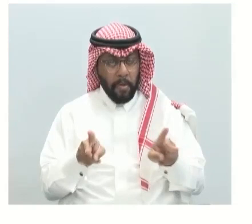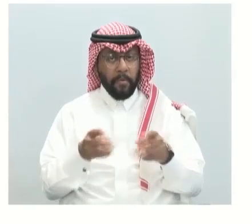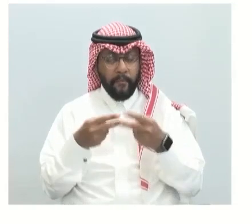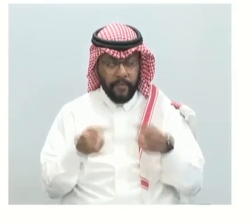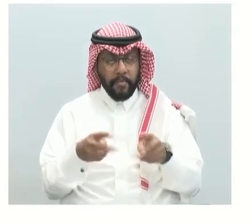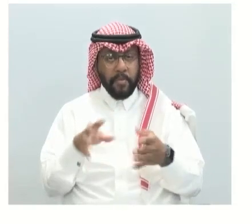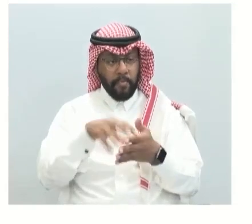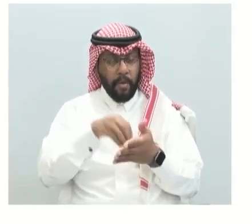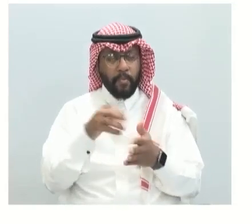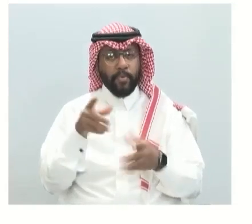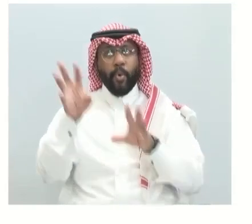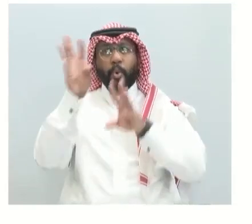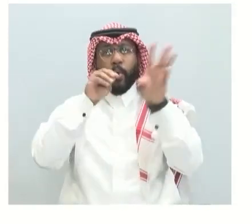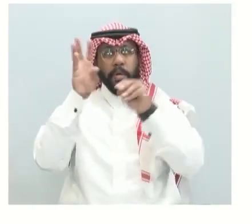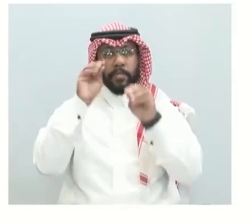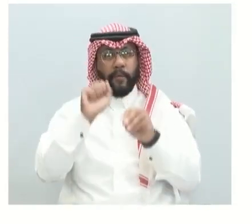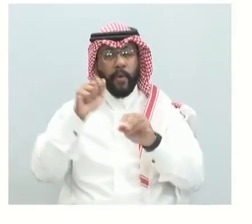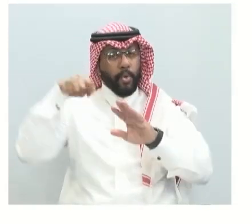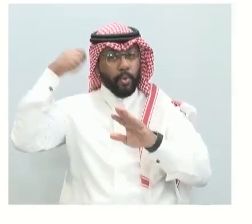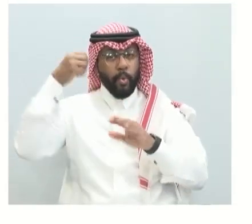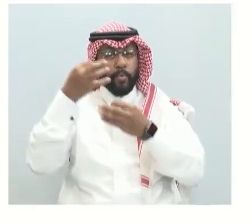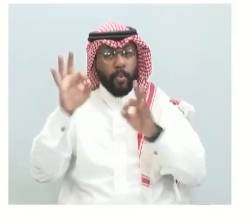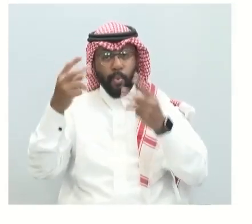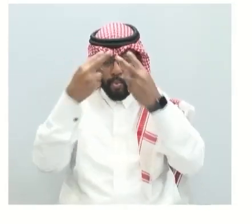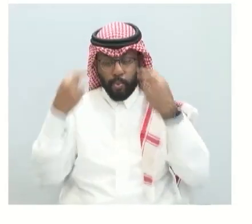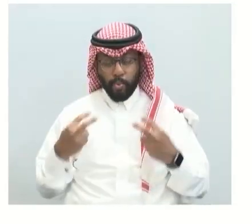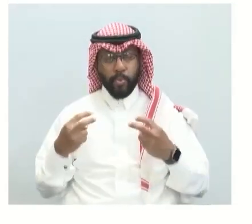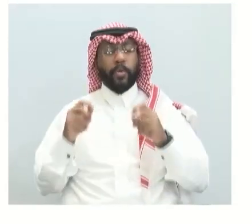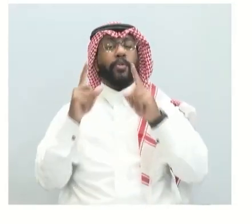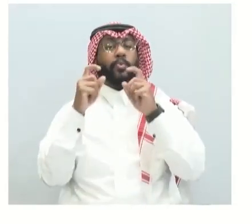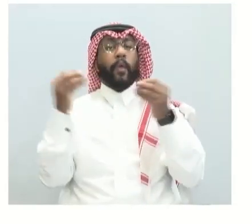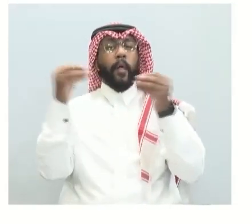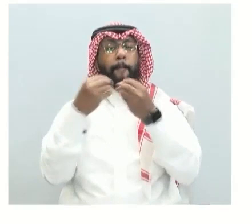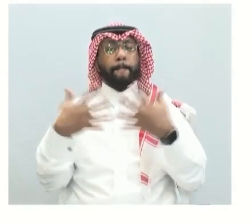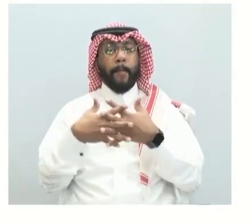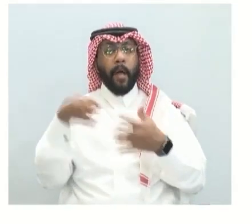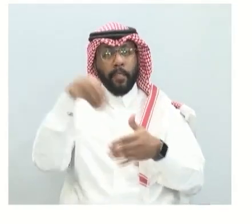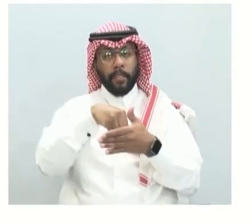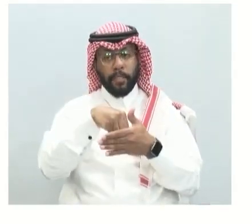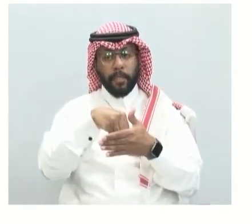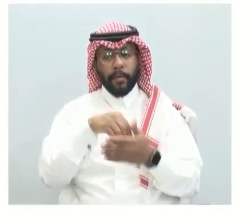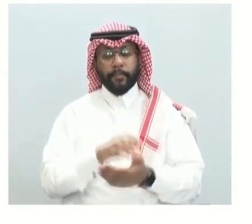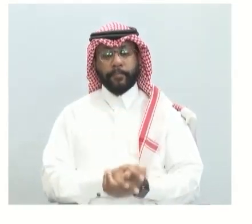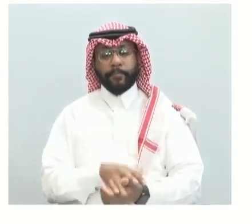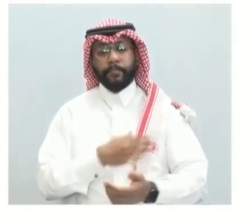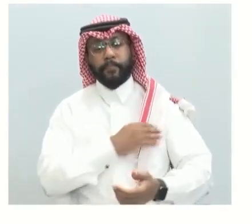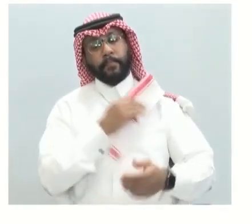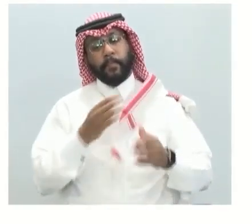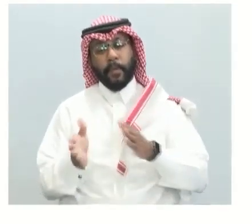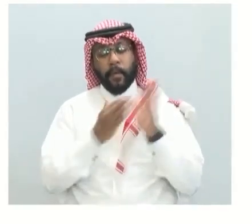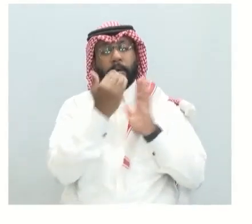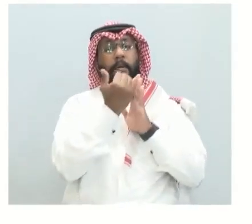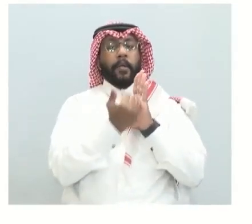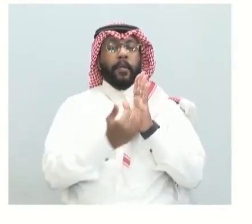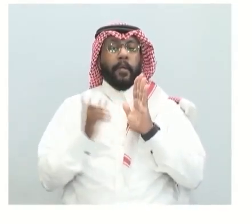وانشانا قصه بالصوت والصوره والفيديو وقمنا بتحرير تلك المقاطع ما هي ادوات دراسه هذه الوحده